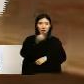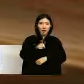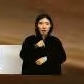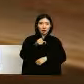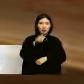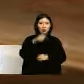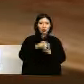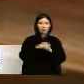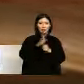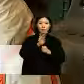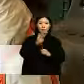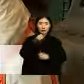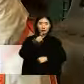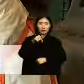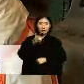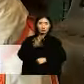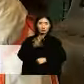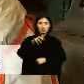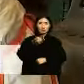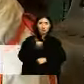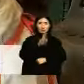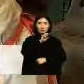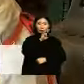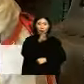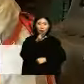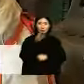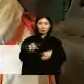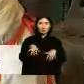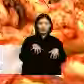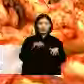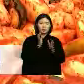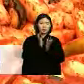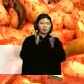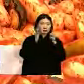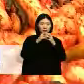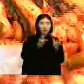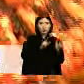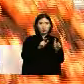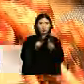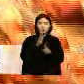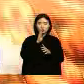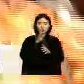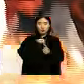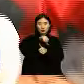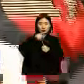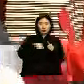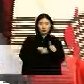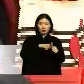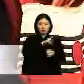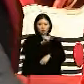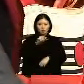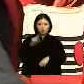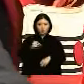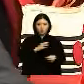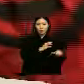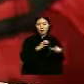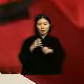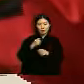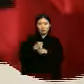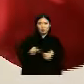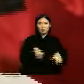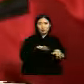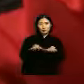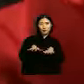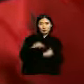고들빼기, 백김치, 파김치 등. 양평에서 생산된 친환경 식재료로 준비한 10여 가지의 김치들을 맛을